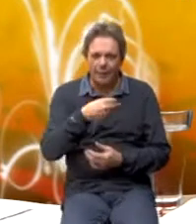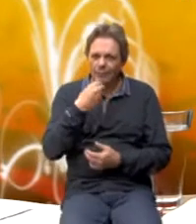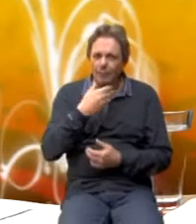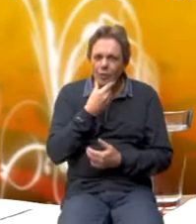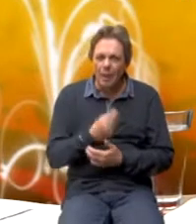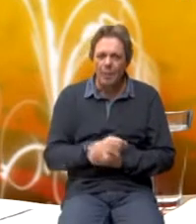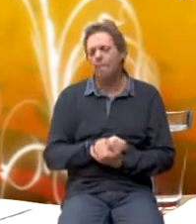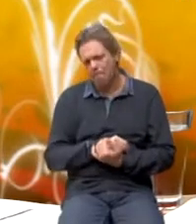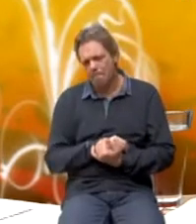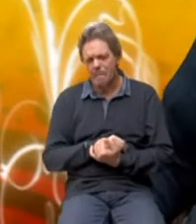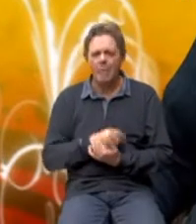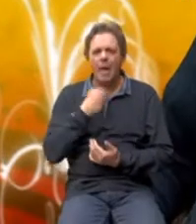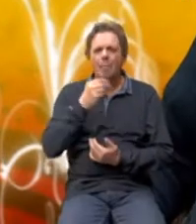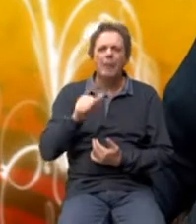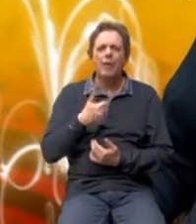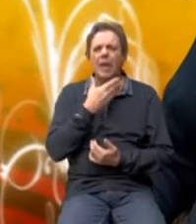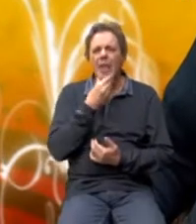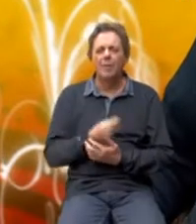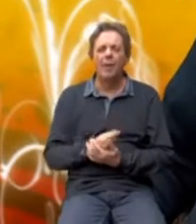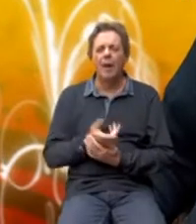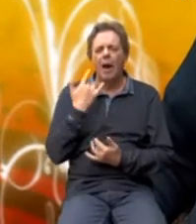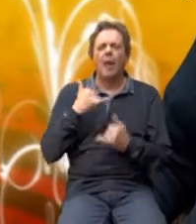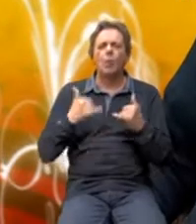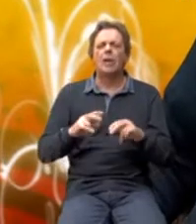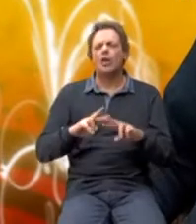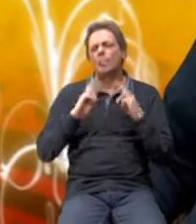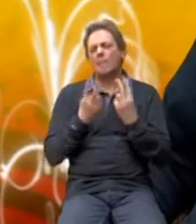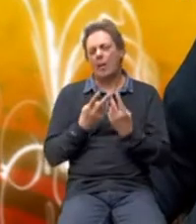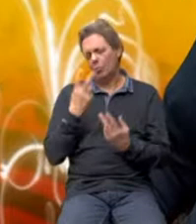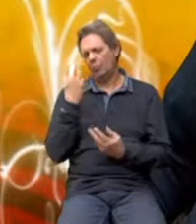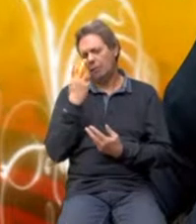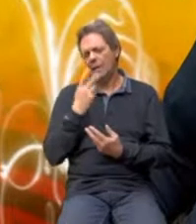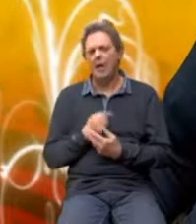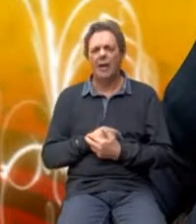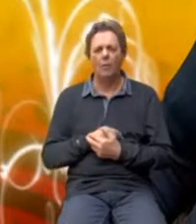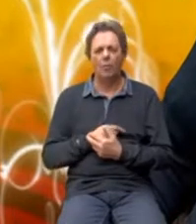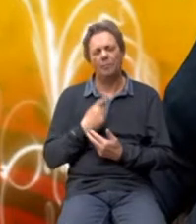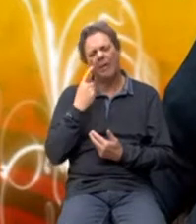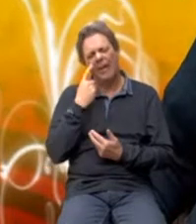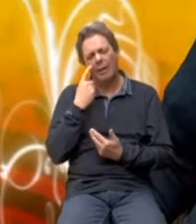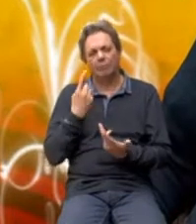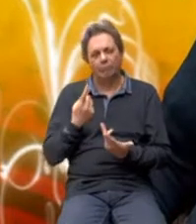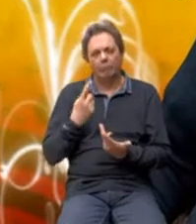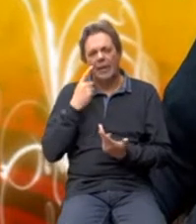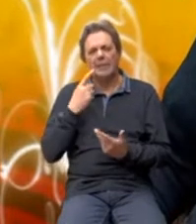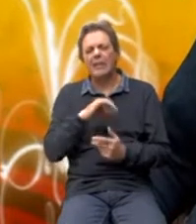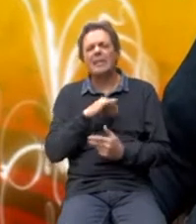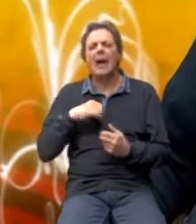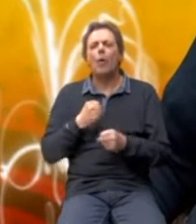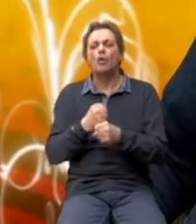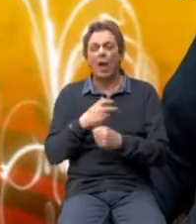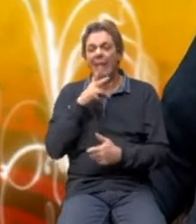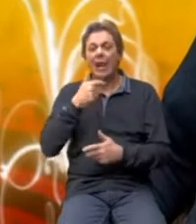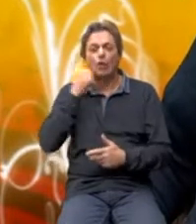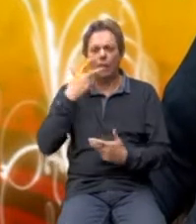da, priča je sigurno lijepa, ali u današnjem svijetu, jasno, instinkt samoodržanja traži čovjeka da jede.